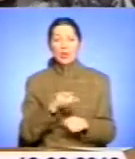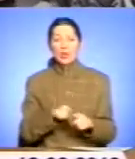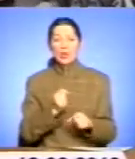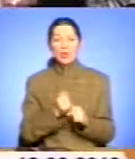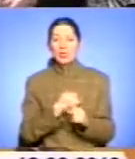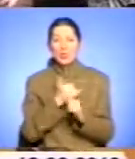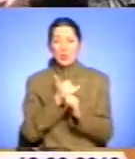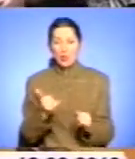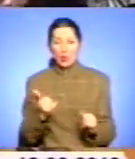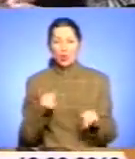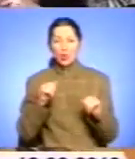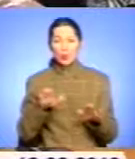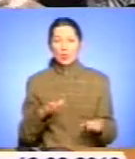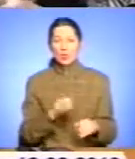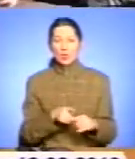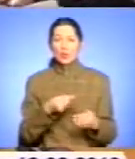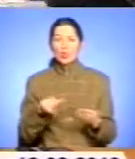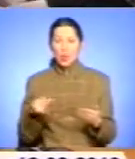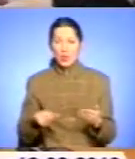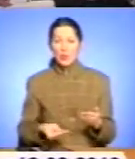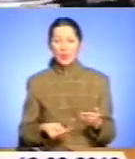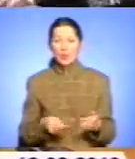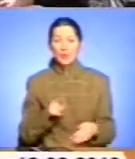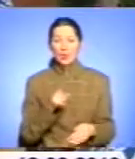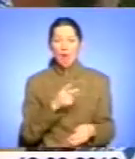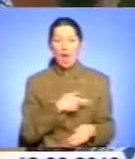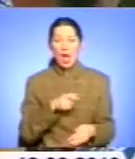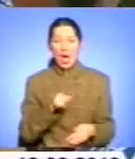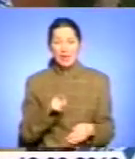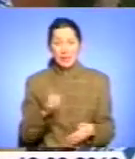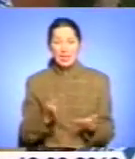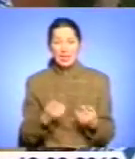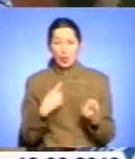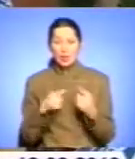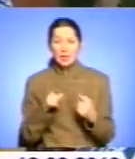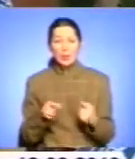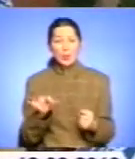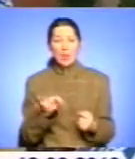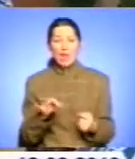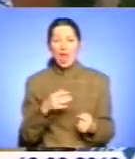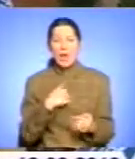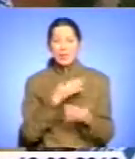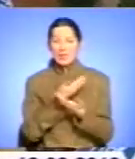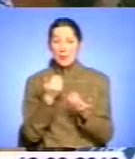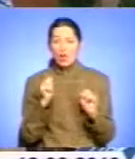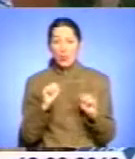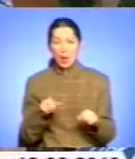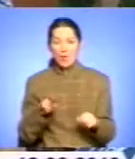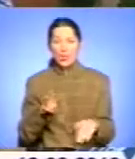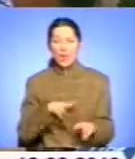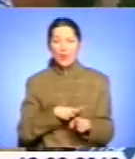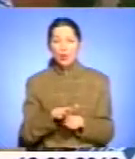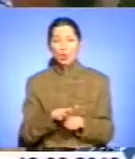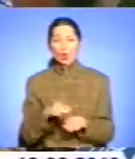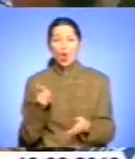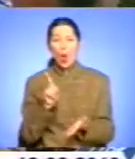можу, але розпорядження про це підписую. В них якраз йдеться про те, що я не маю права, як виконуючий обов'язки голови,